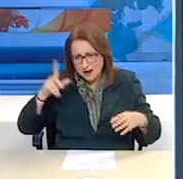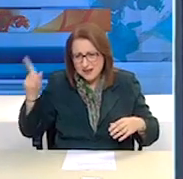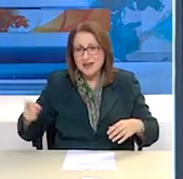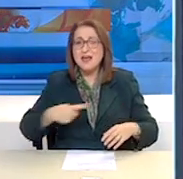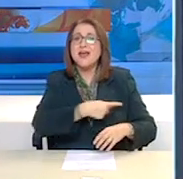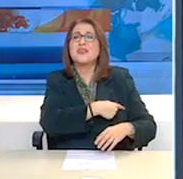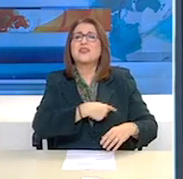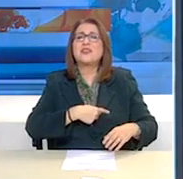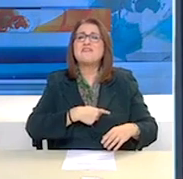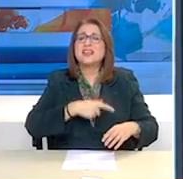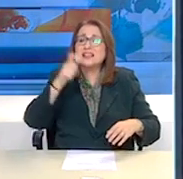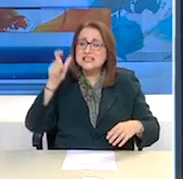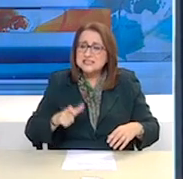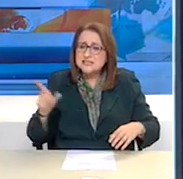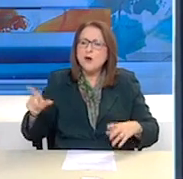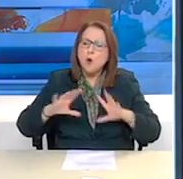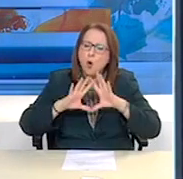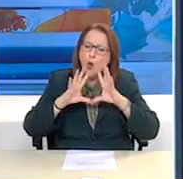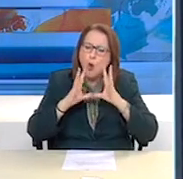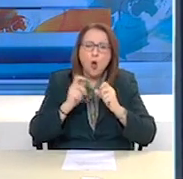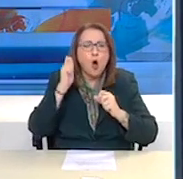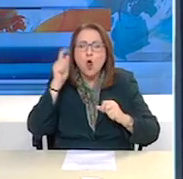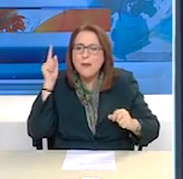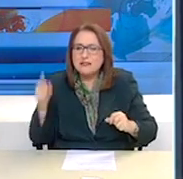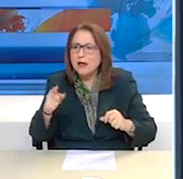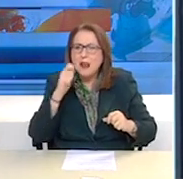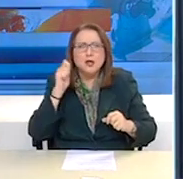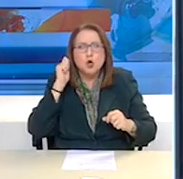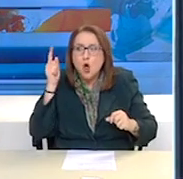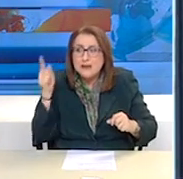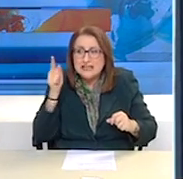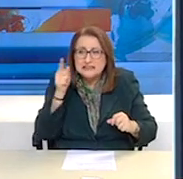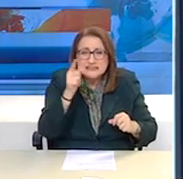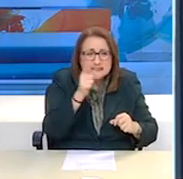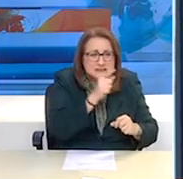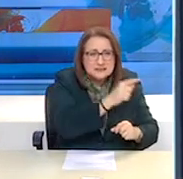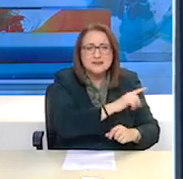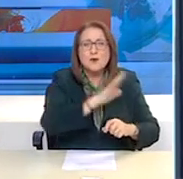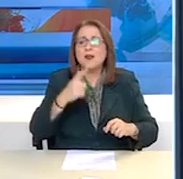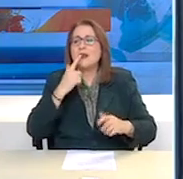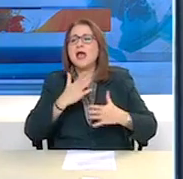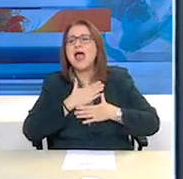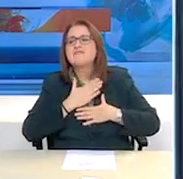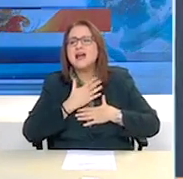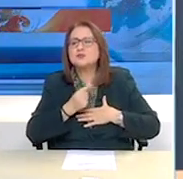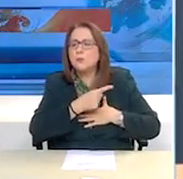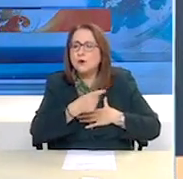Συντατικής Θεραπείας στο Παπα-Νικολάου και όλους τους άλλους. Μας δίνουν όλους κουράγιο να συνεχίσουμε. Σας ευχαριστώ.